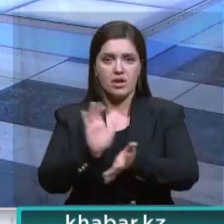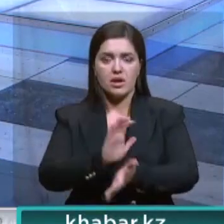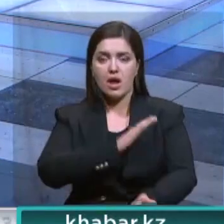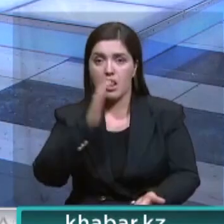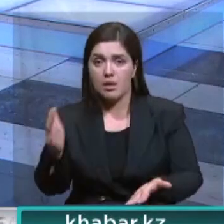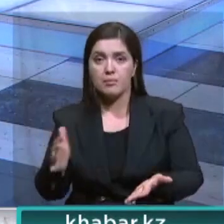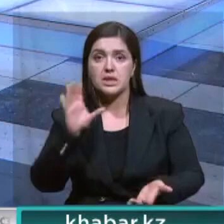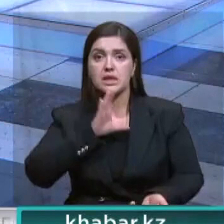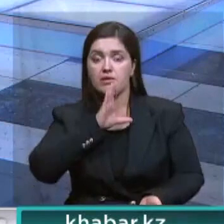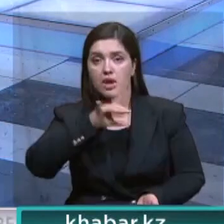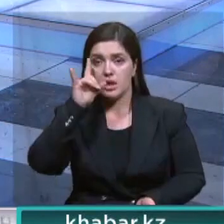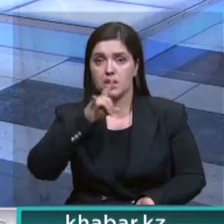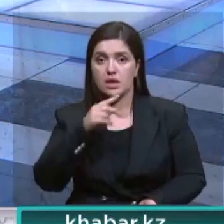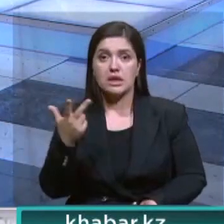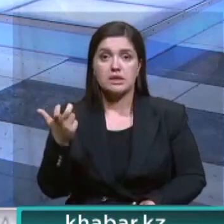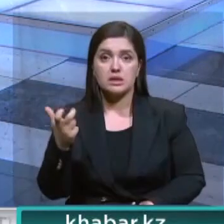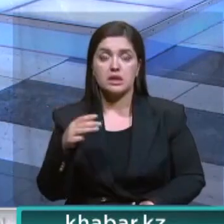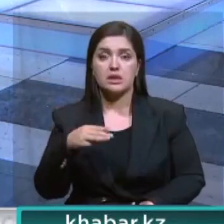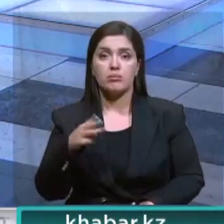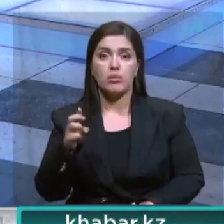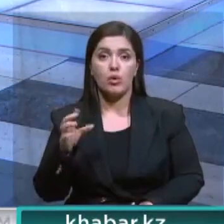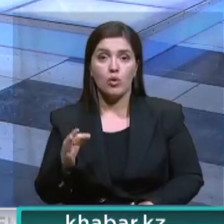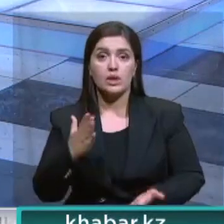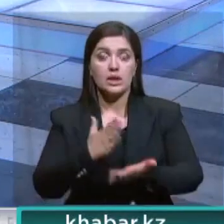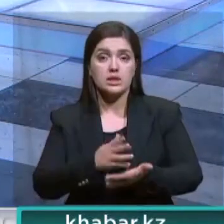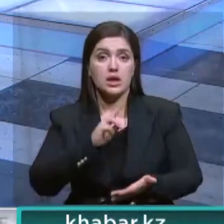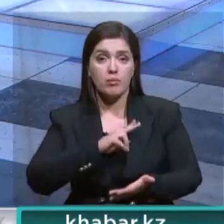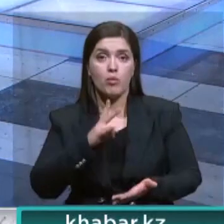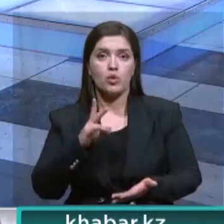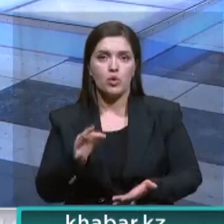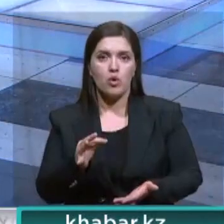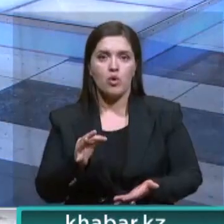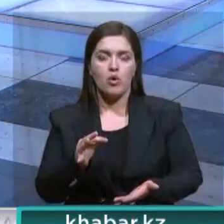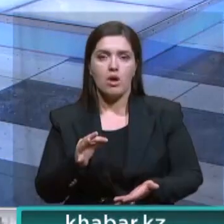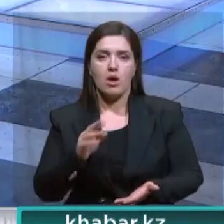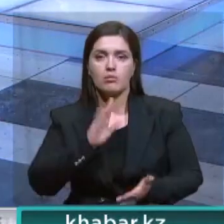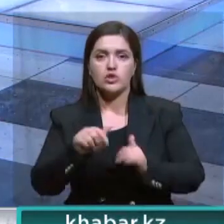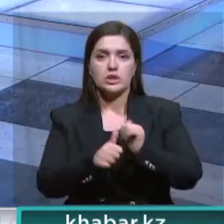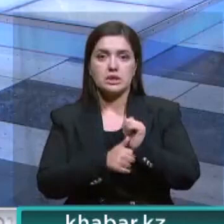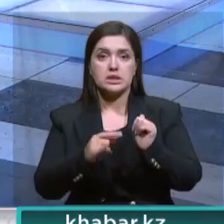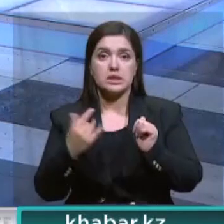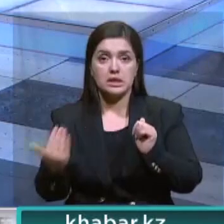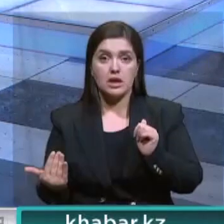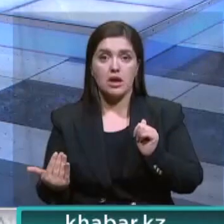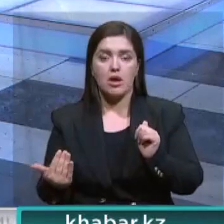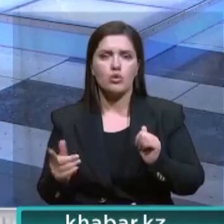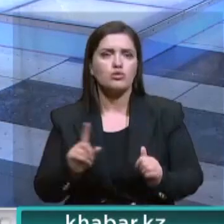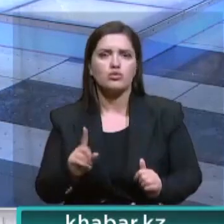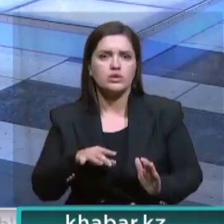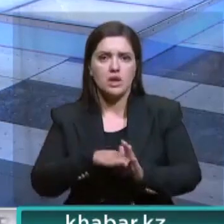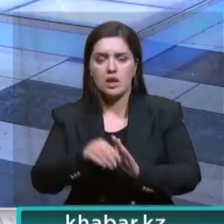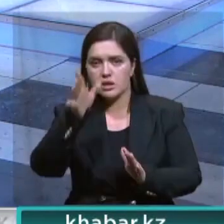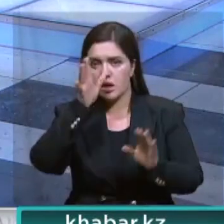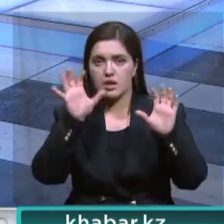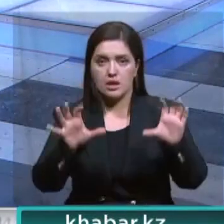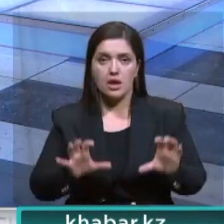примеру, в Северном Казахстане действует 300 полигонов для ТБО, но легально работают лишь 16 из них. А что значит нелегально?